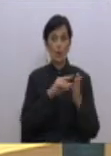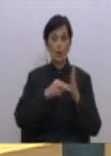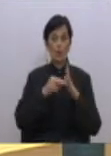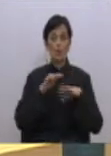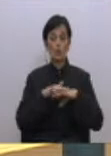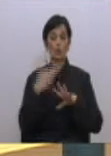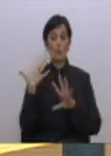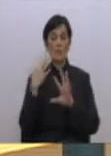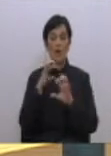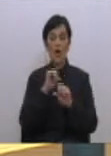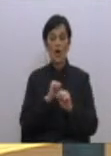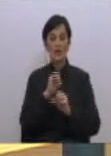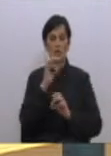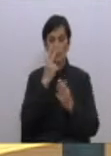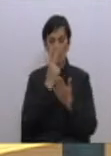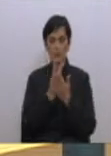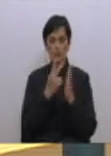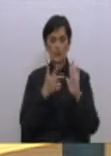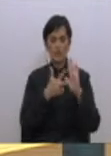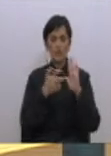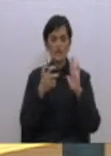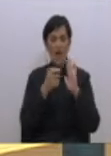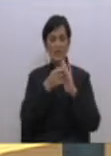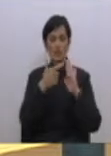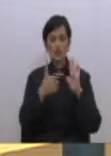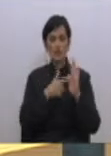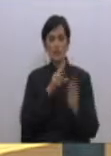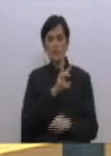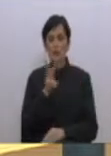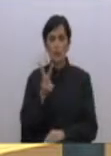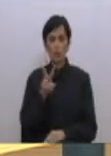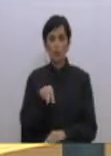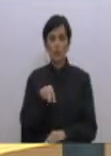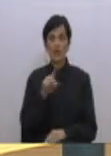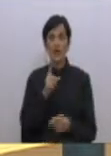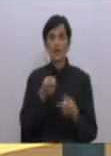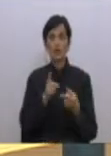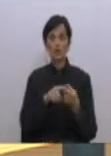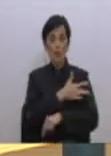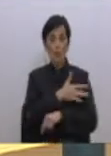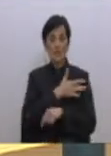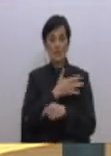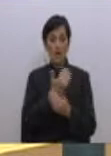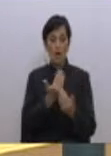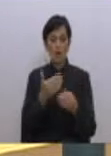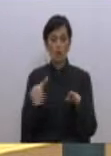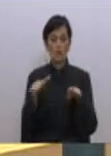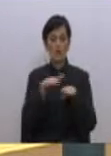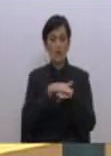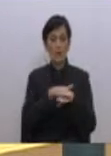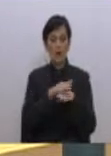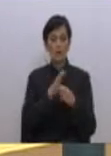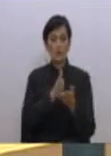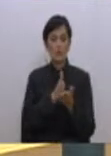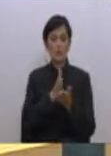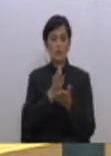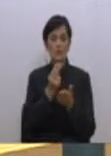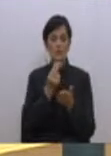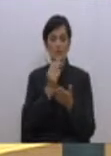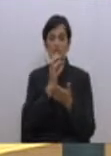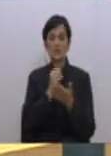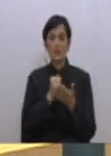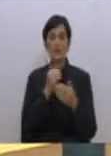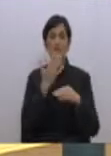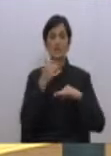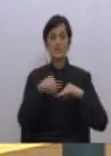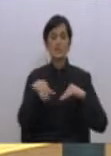bisatui se preite bismaciune bede, e coroas și meti milioane de lari. La ce e bavalis, mă usa hore baza, mă da prăvaza mi martu sa srebs, sa care o